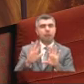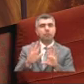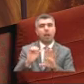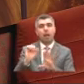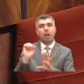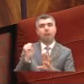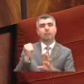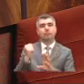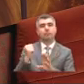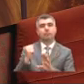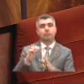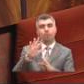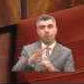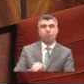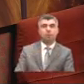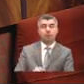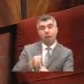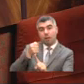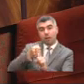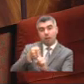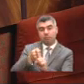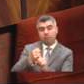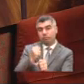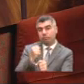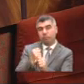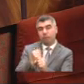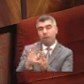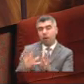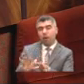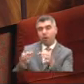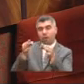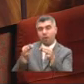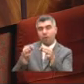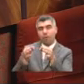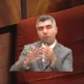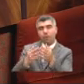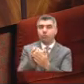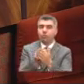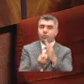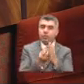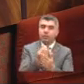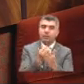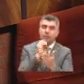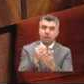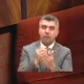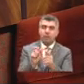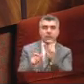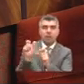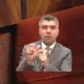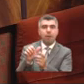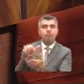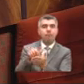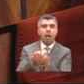المقبلة، من خلال العمل على خلق وإبراز جيل جديد من الطبقة الفلاحية